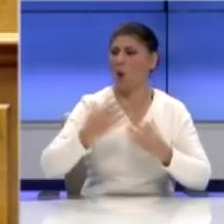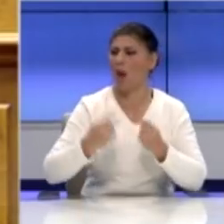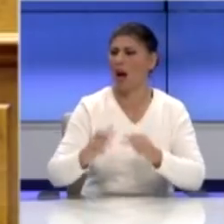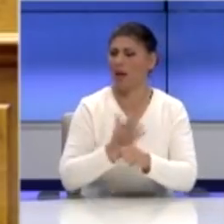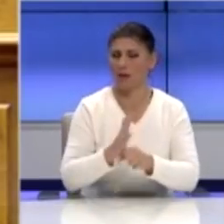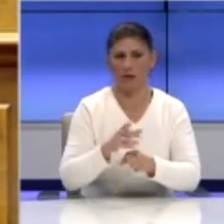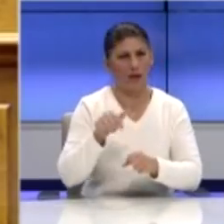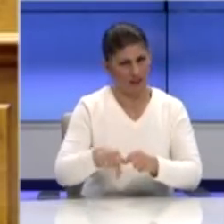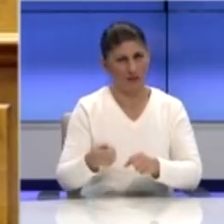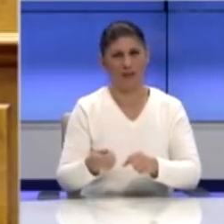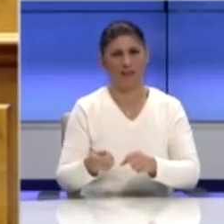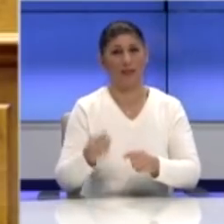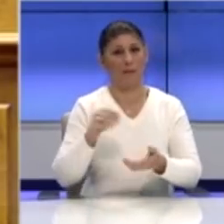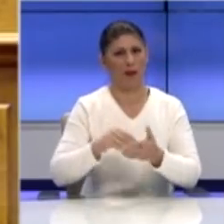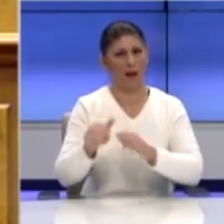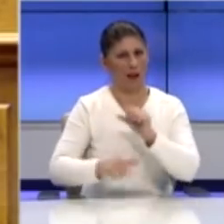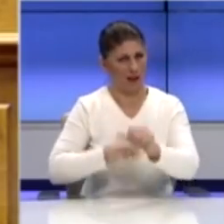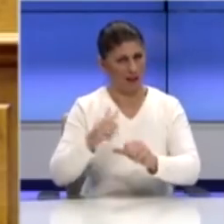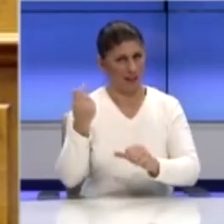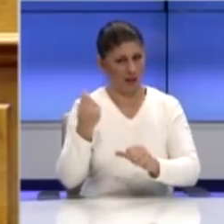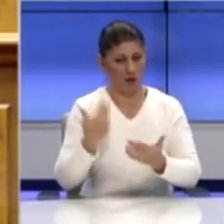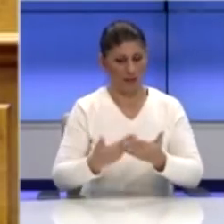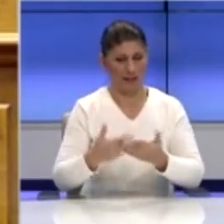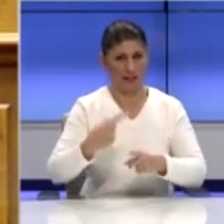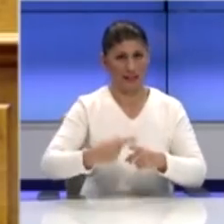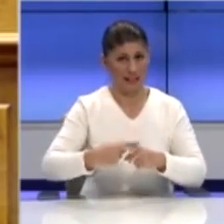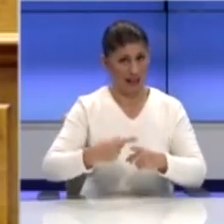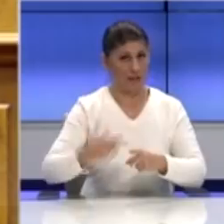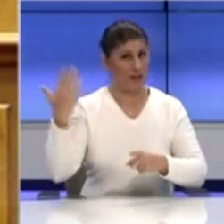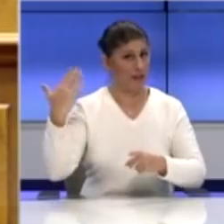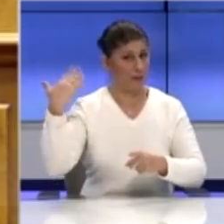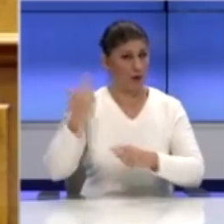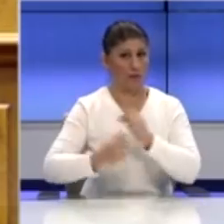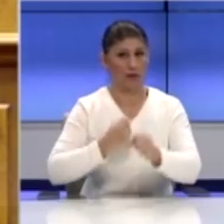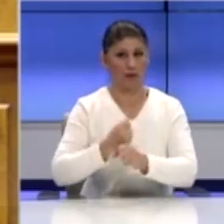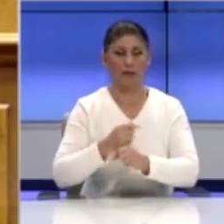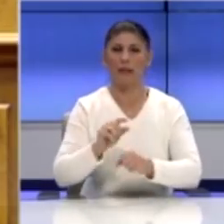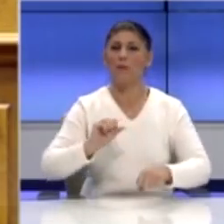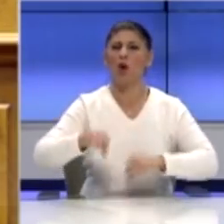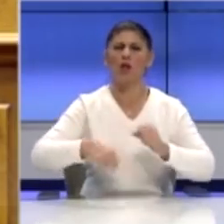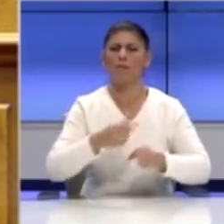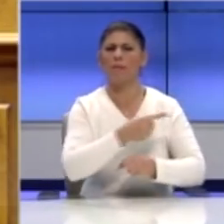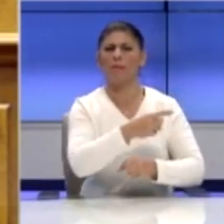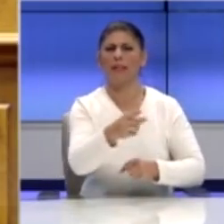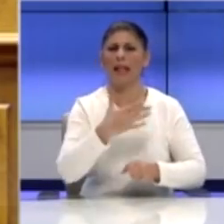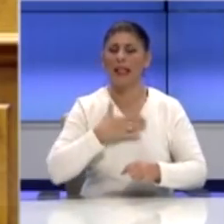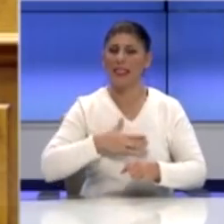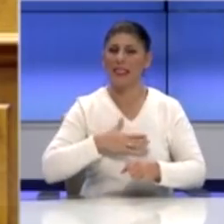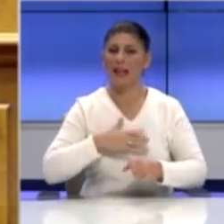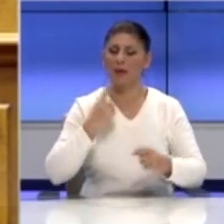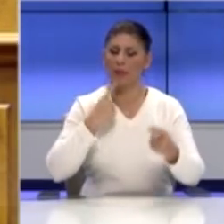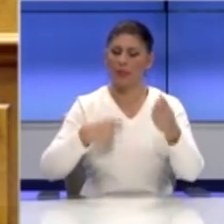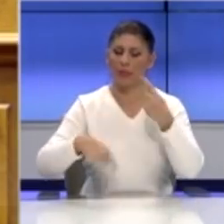σήμερα. Αναθεωρήσατε και πάλι τα οικονομικά στοιχεία της χώρας για τα προηγούμενα χρόνια σε μια προσπάθεια να